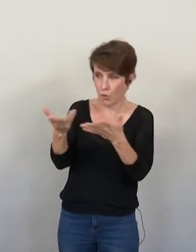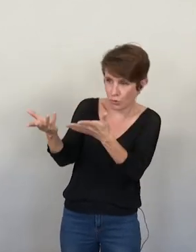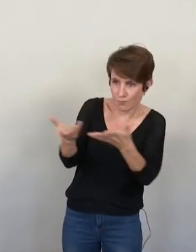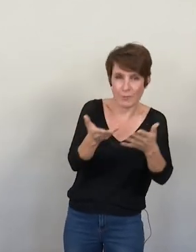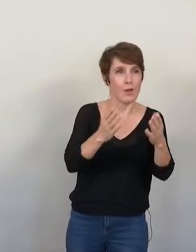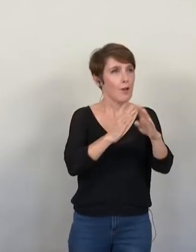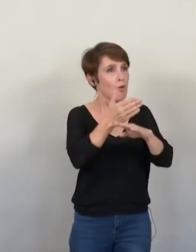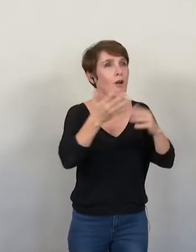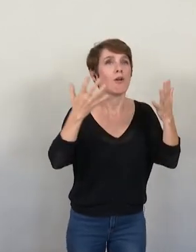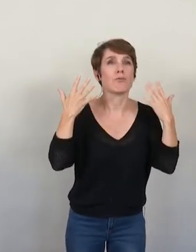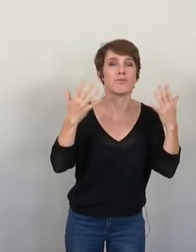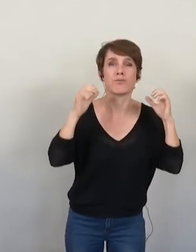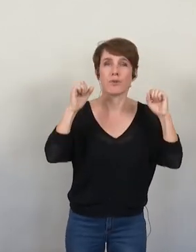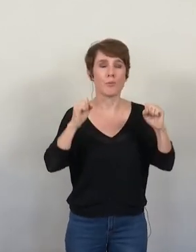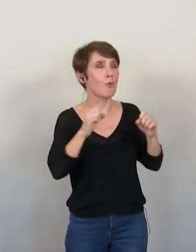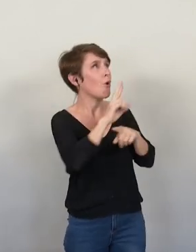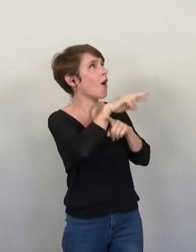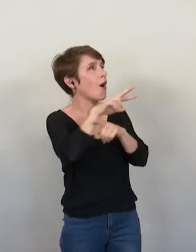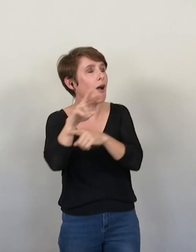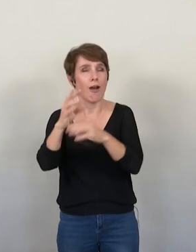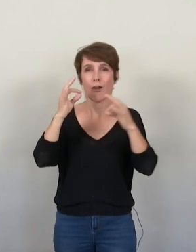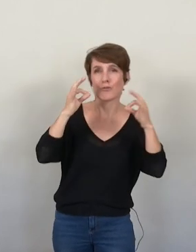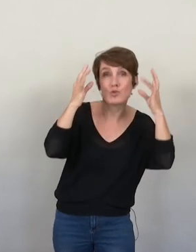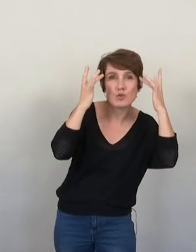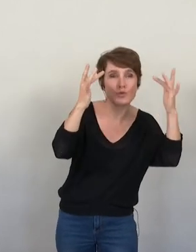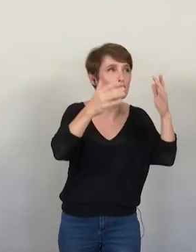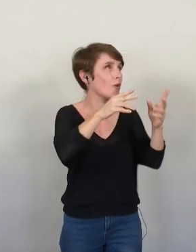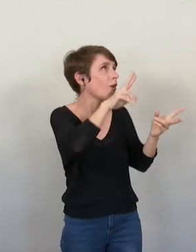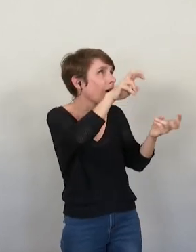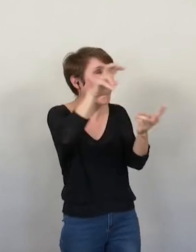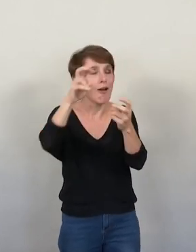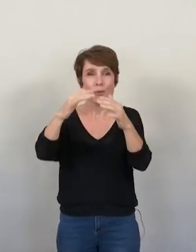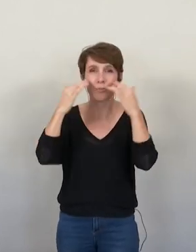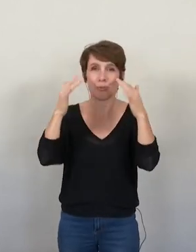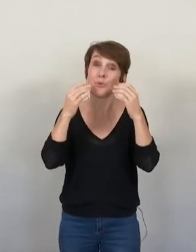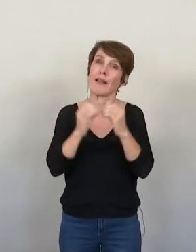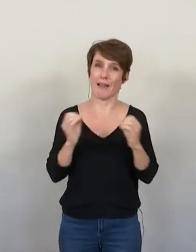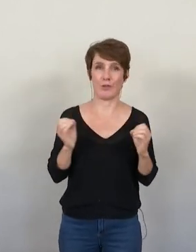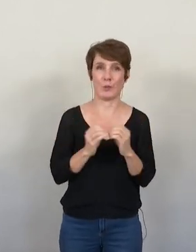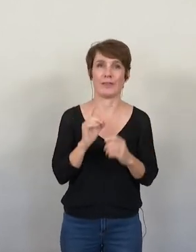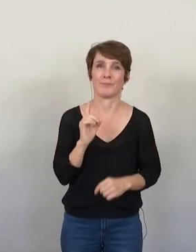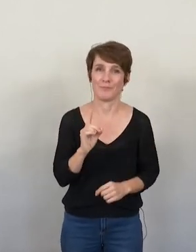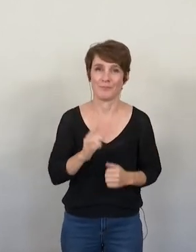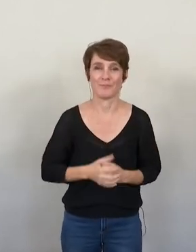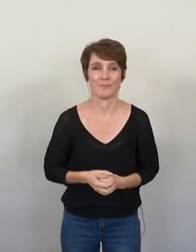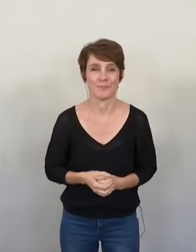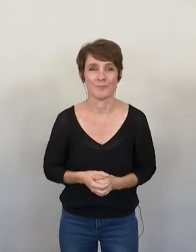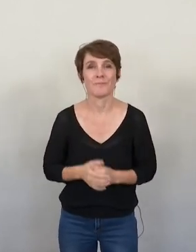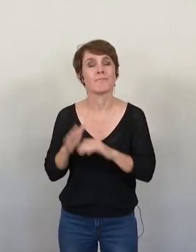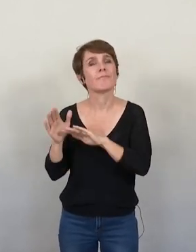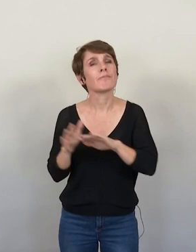culturelles à toutes les grenolleboises et tous les grenolbois sans bourse délier une pensée pour les